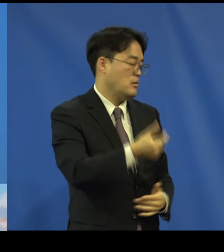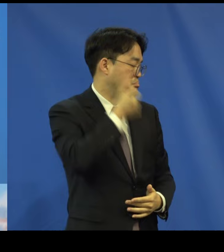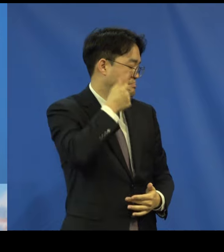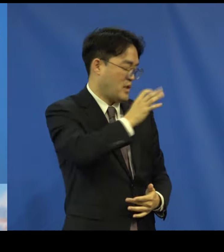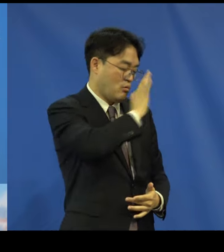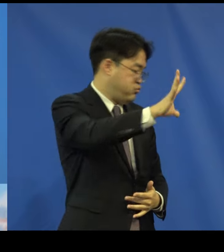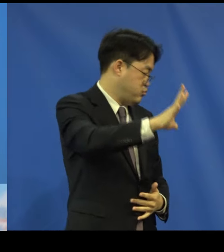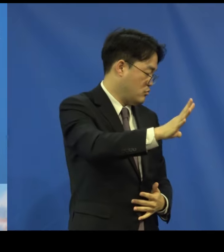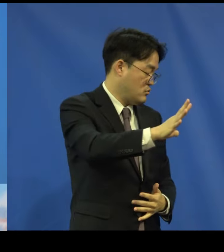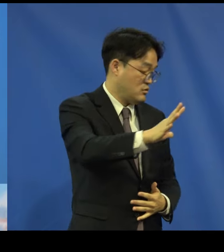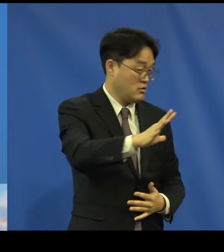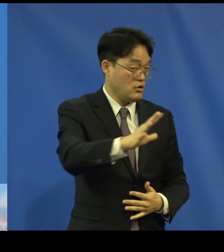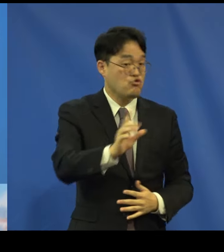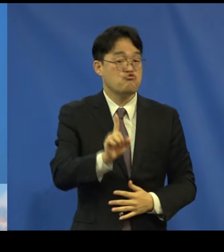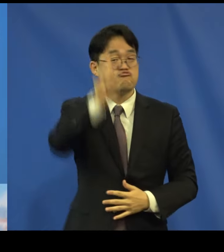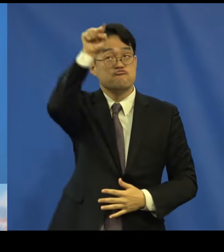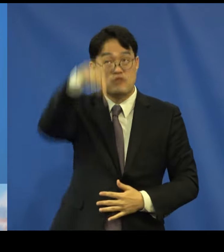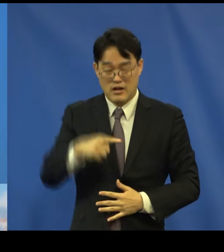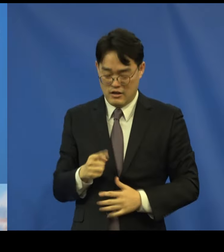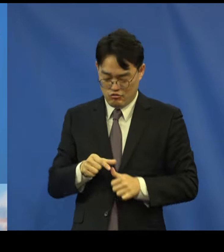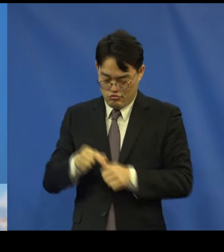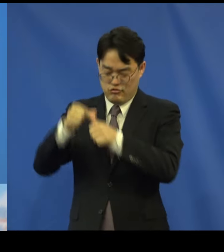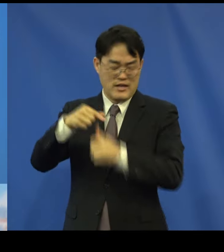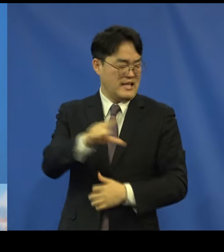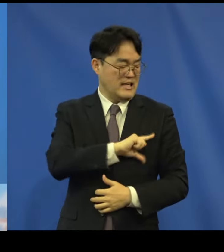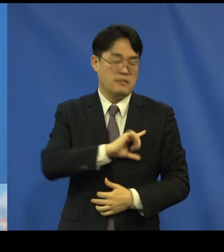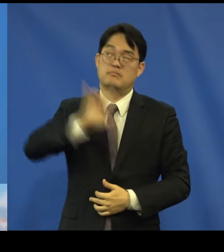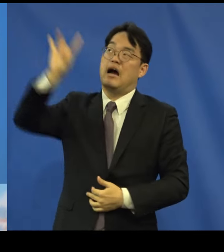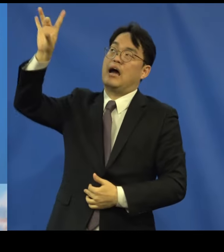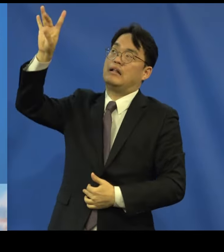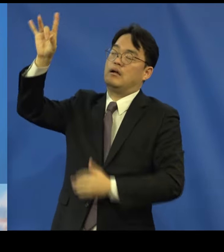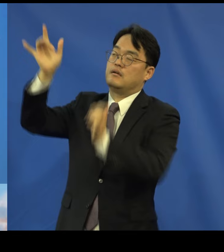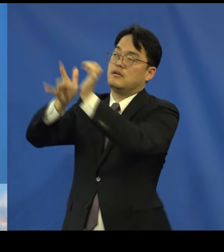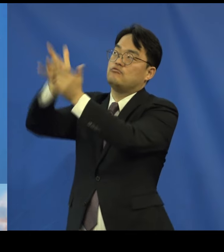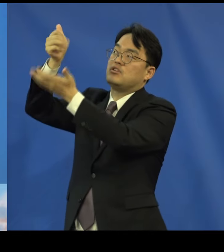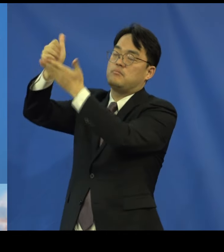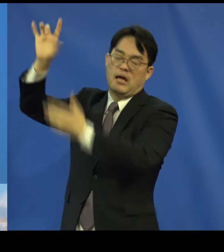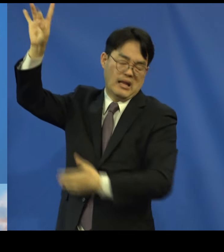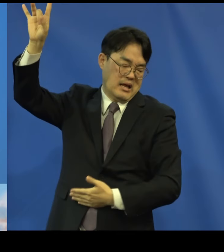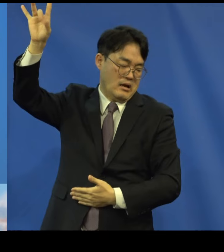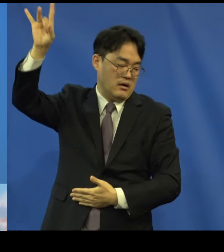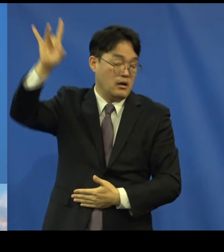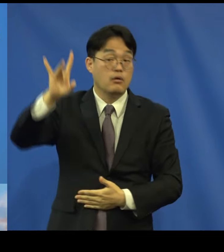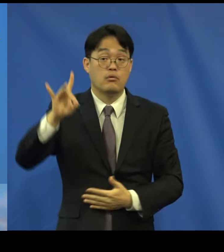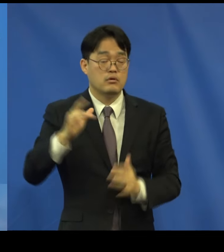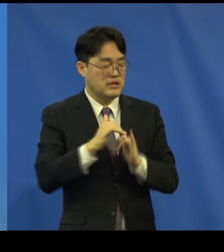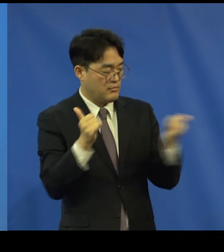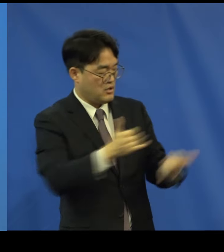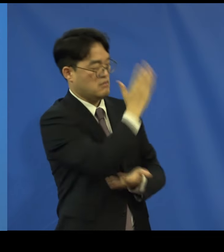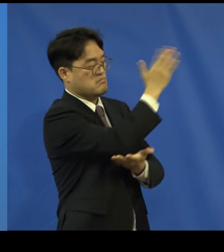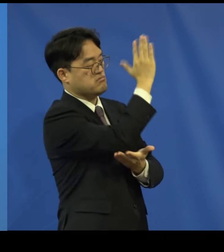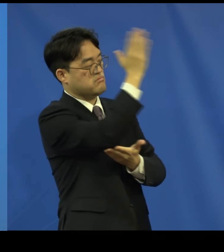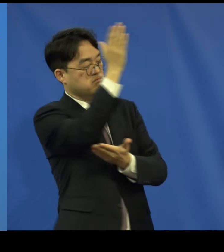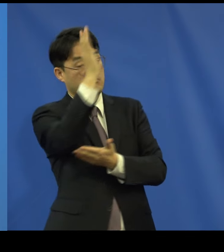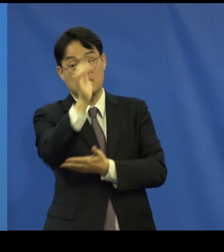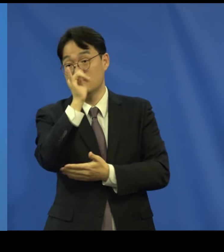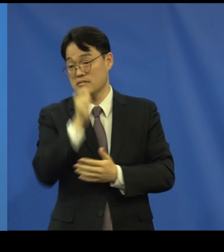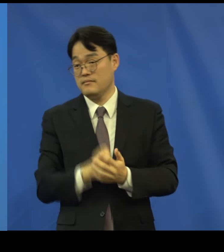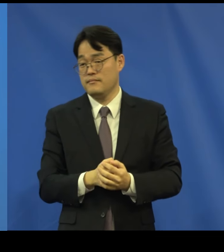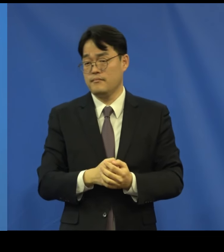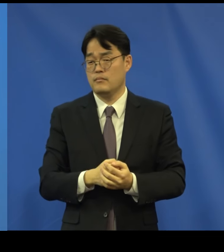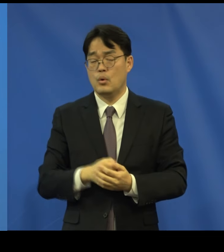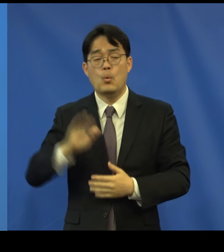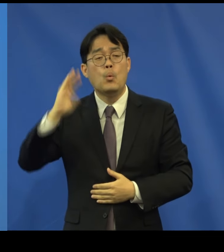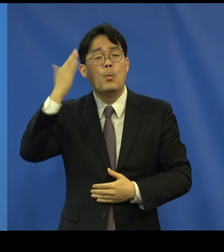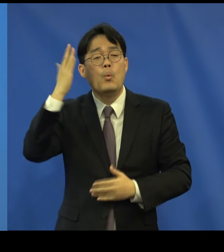만한 다른 이름을 우리에게 주신 일이 없음이라 하였더라. 여러분, 오늘날 종교다원주의와